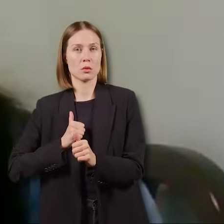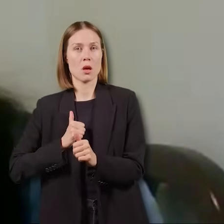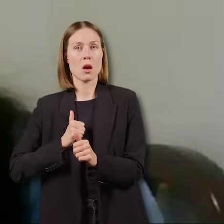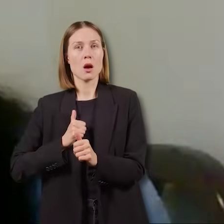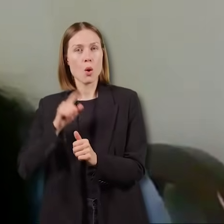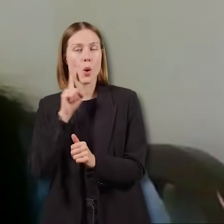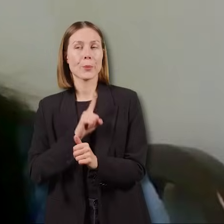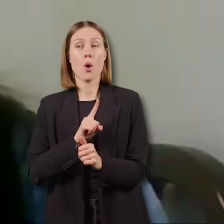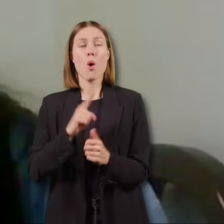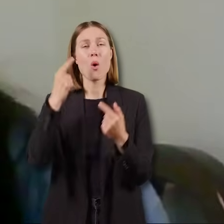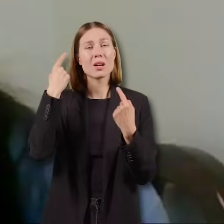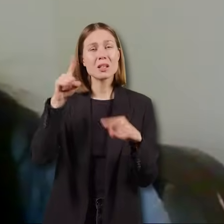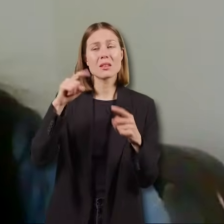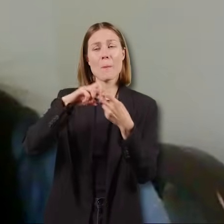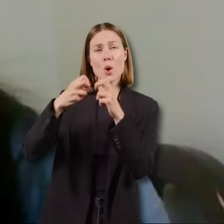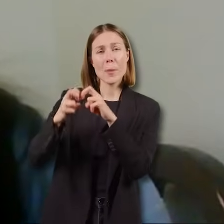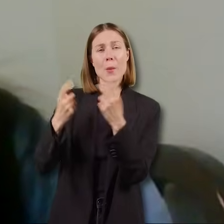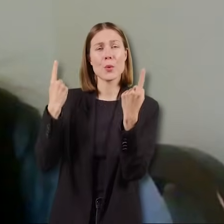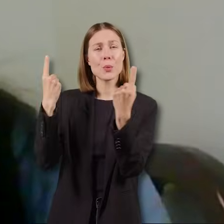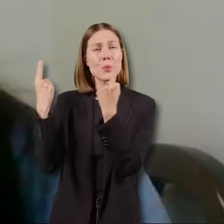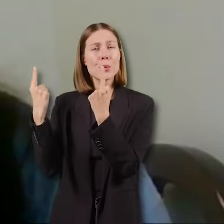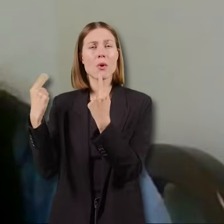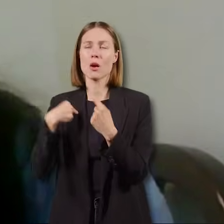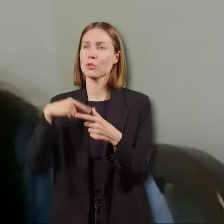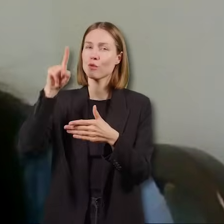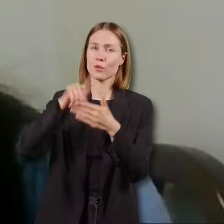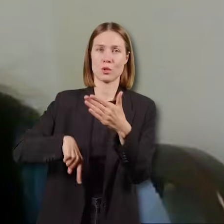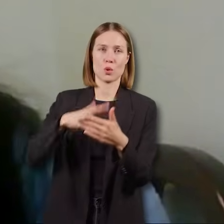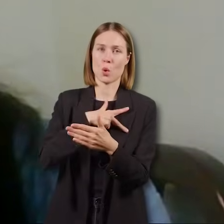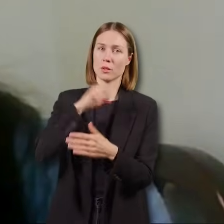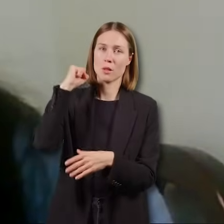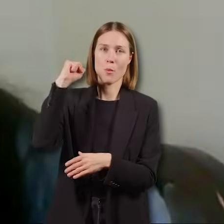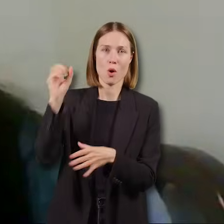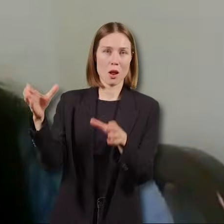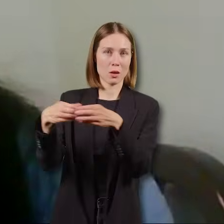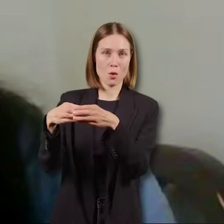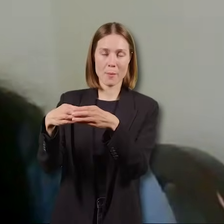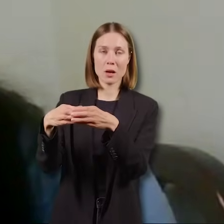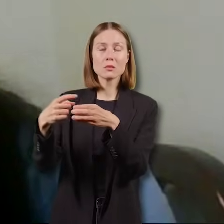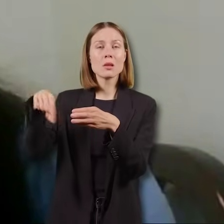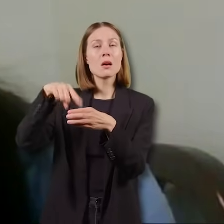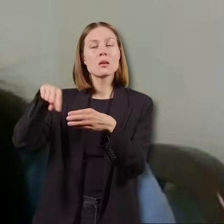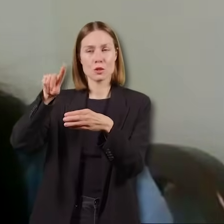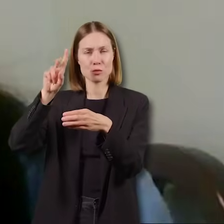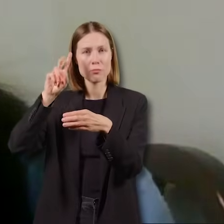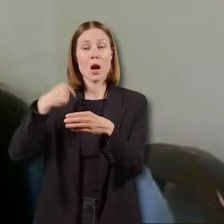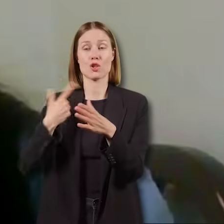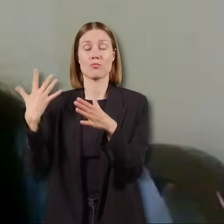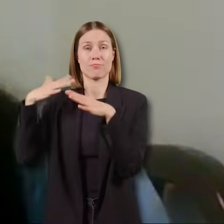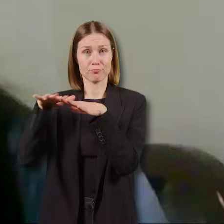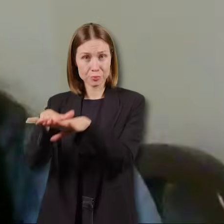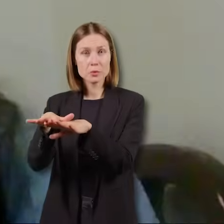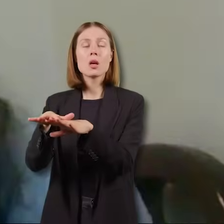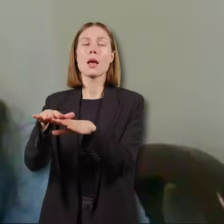O visos kitos tos didelės problemos, kurias aš pasitikiu labai savo socialdemokratų komandą, aš tikiu, kad ją įsiliesiu ir